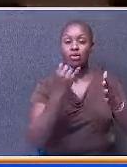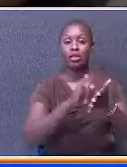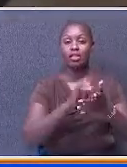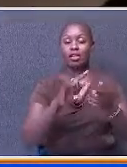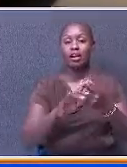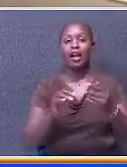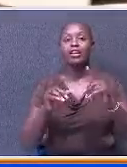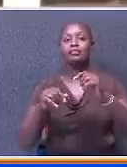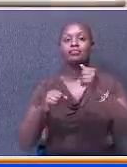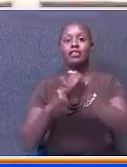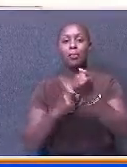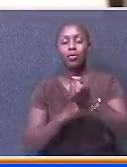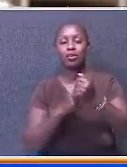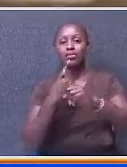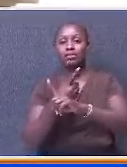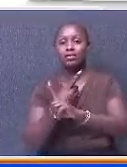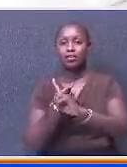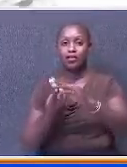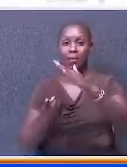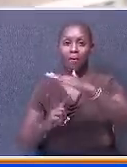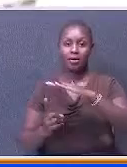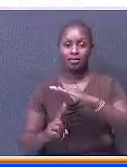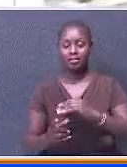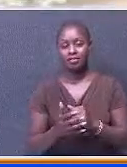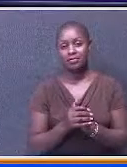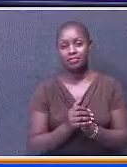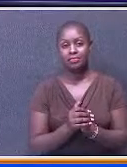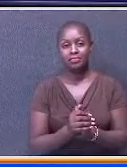tofauti. Paul Kirobi, TV47.